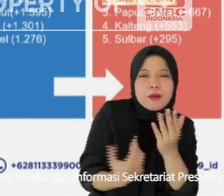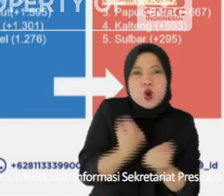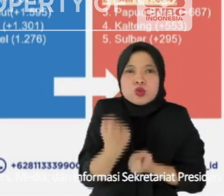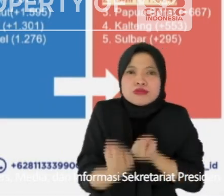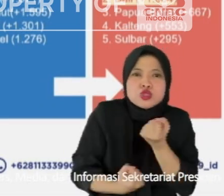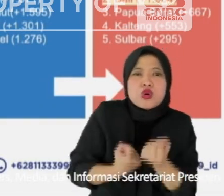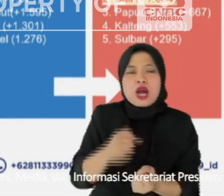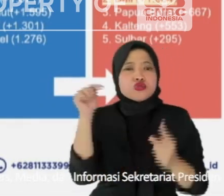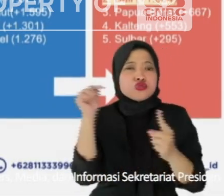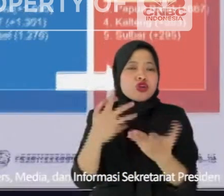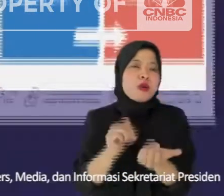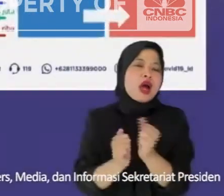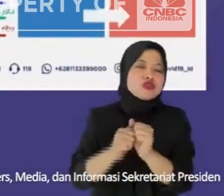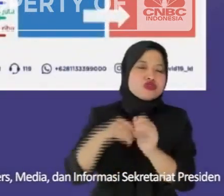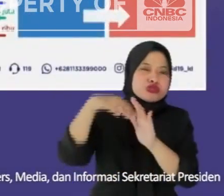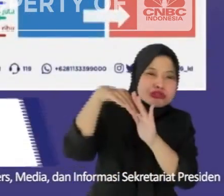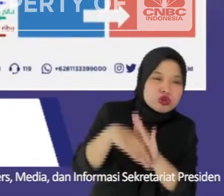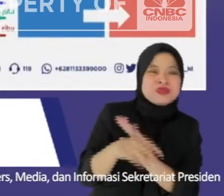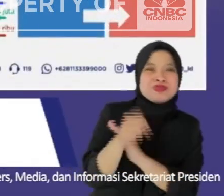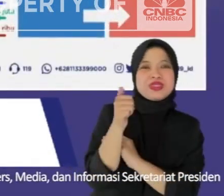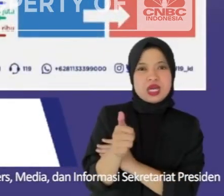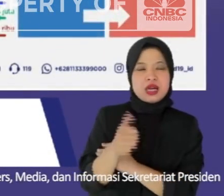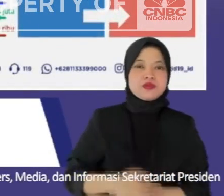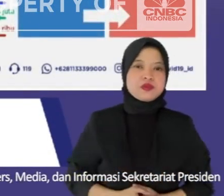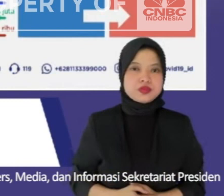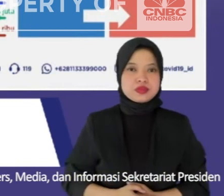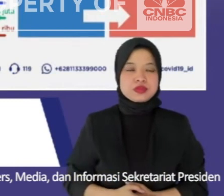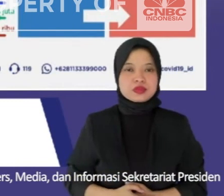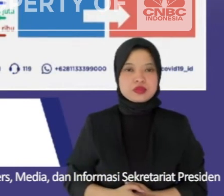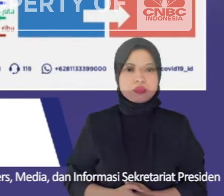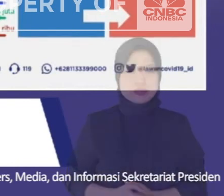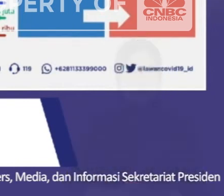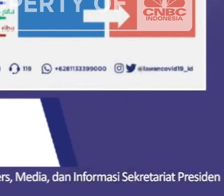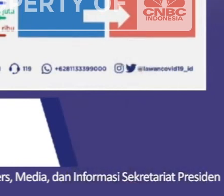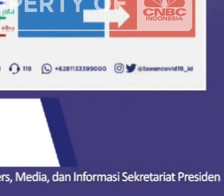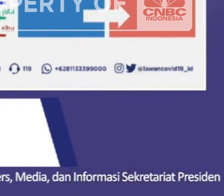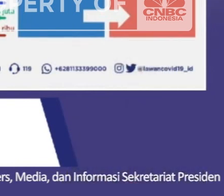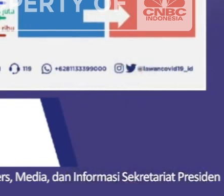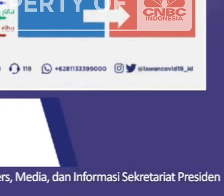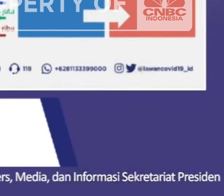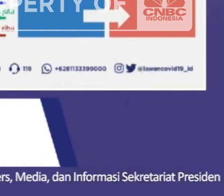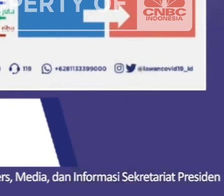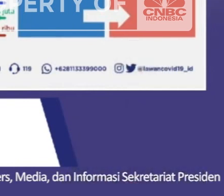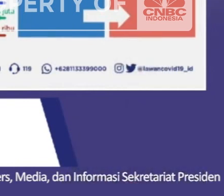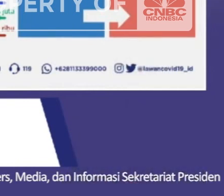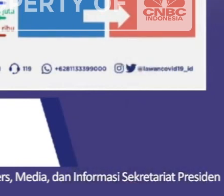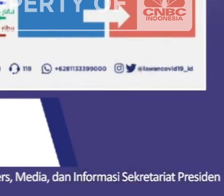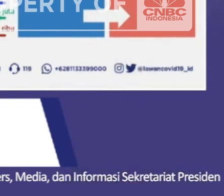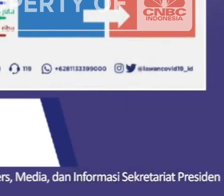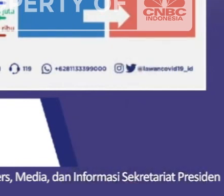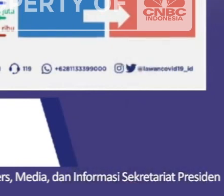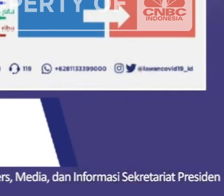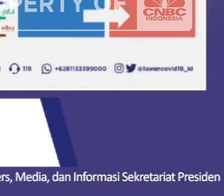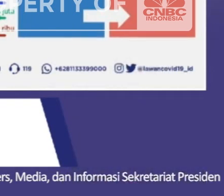hal demi menghindari kenaikan kasus terus terjadi dan berkat Sinergi dari seluruh lapisan masyarakat hingga Minggu lalu